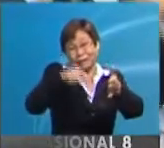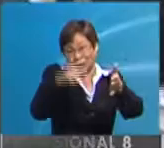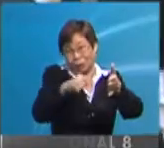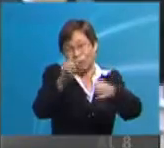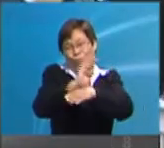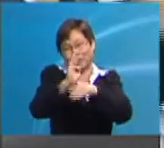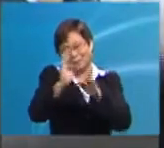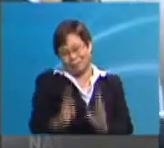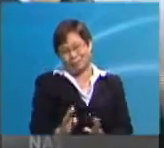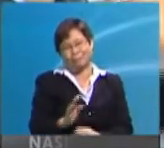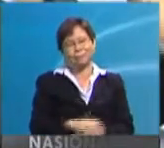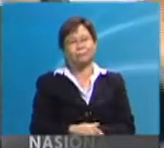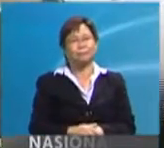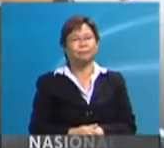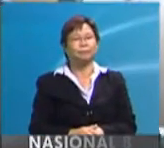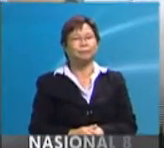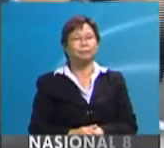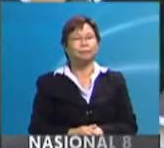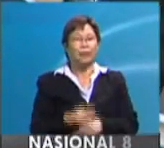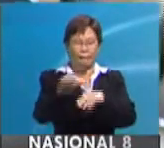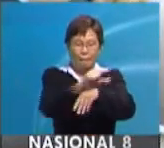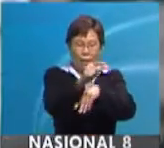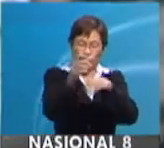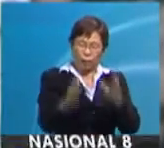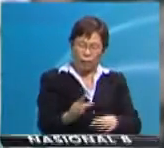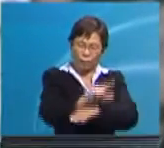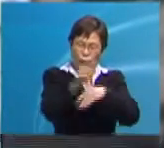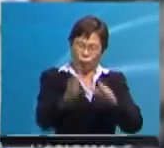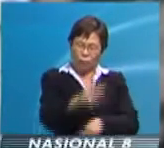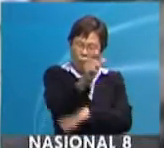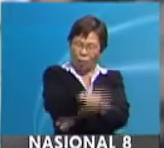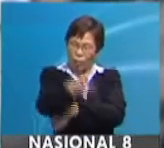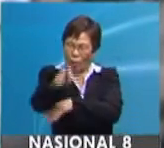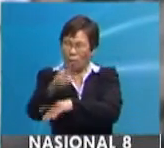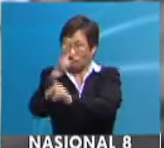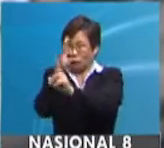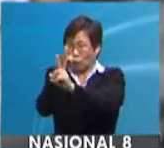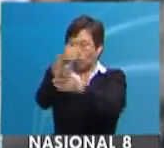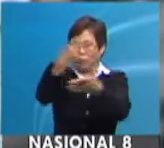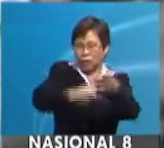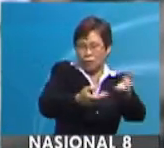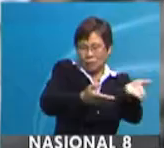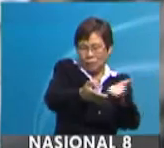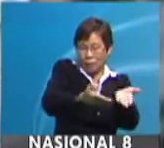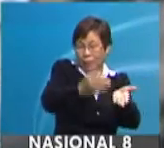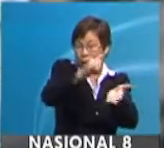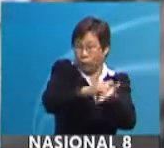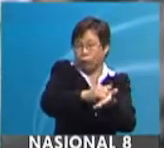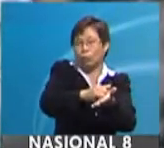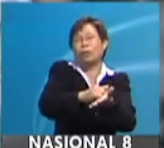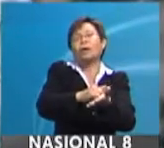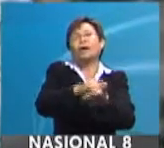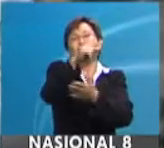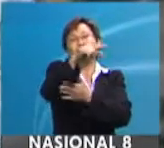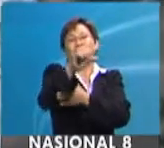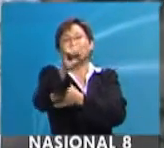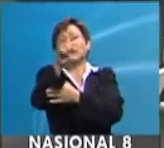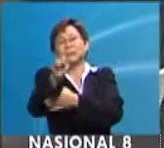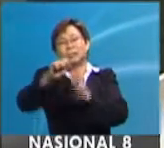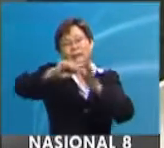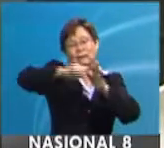para peniaga justu pengguna kemungkinan akan tetap dikenakan perkhidmatan tersebut apabila GST